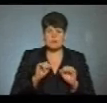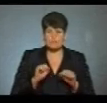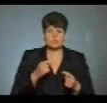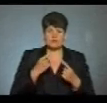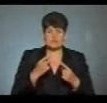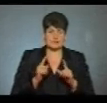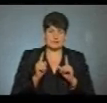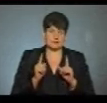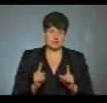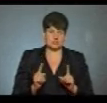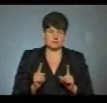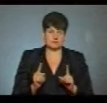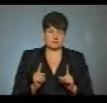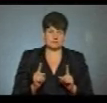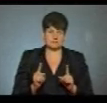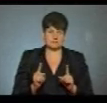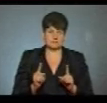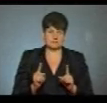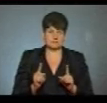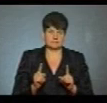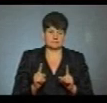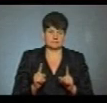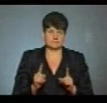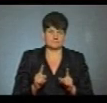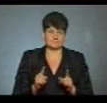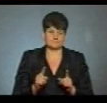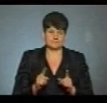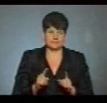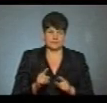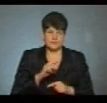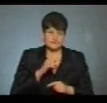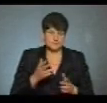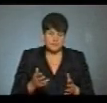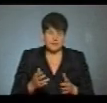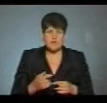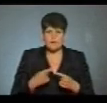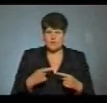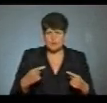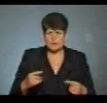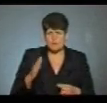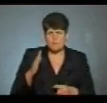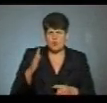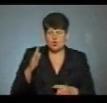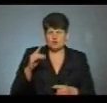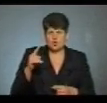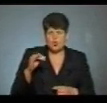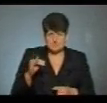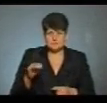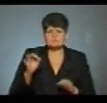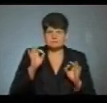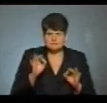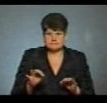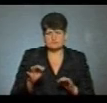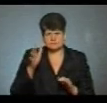хіба що тільки невиправданий оптиміст. Розумієте, будь-які прогнози, науково обґрунтовані